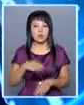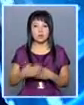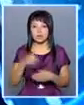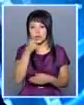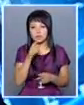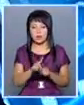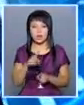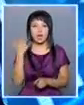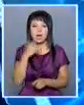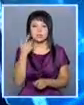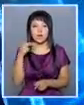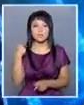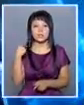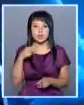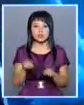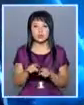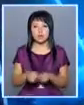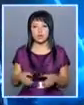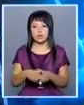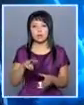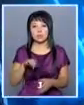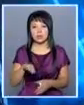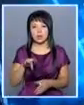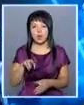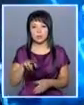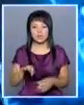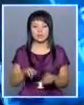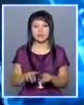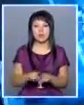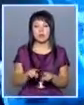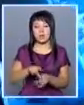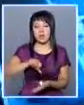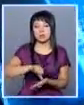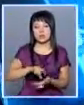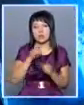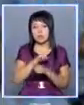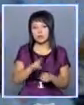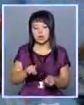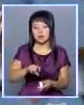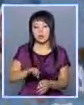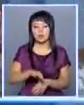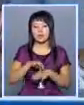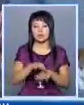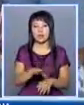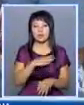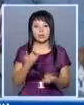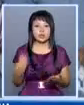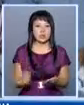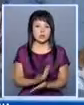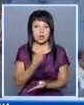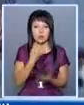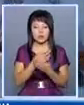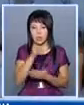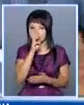Республикашылар атынан ақш президенті лауазымына үміткер Митт Ромни Огайо штатында үгіт насихат науқанын өткізді. Саясаткер жиналған қауымға жаңа